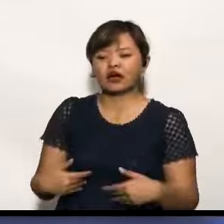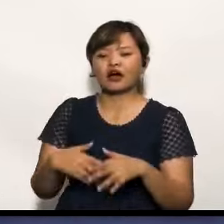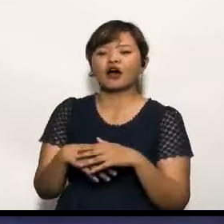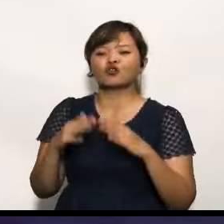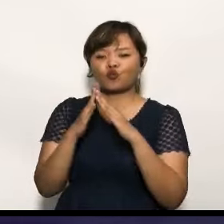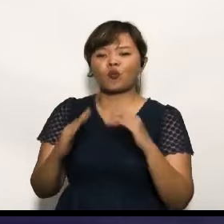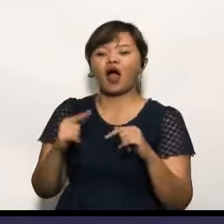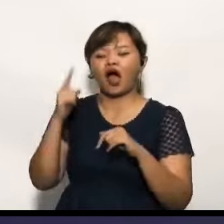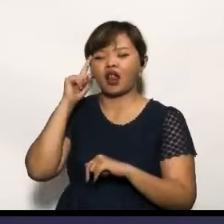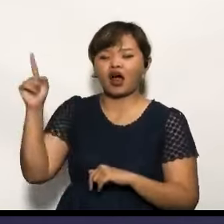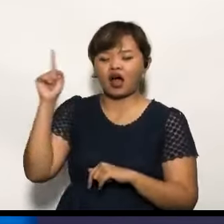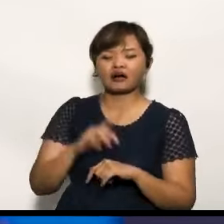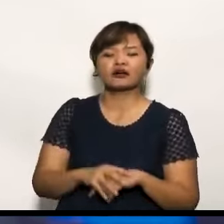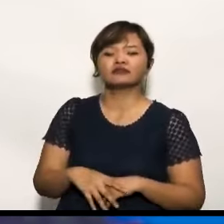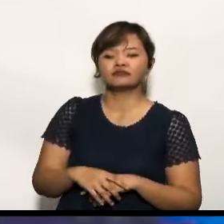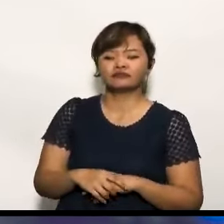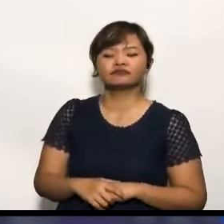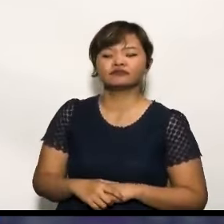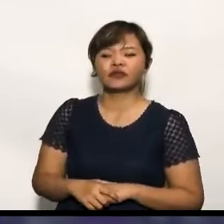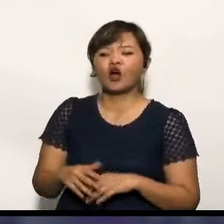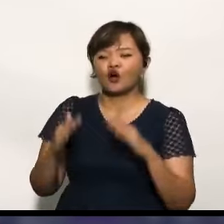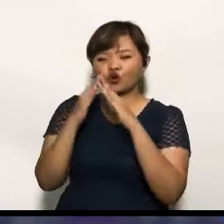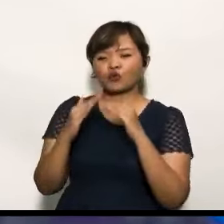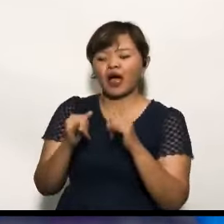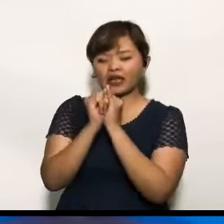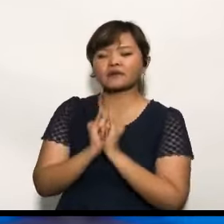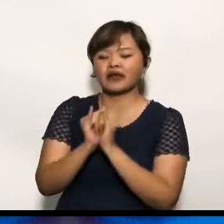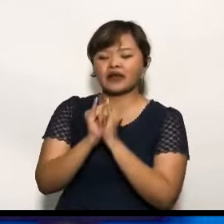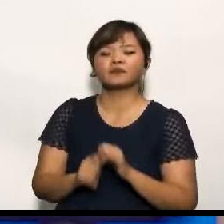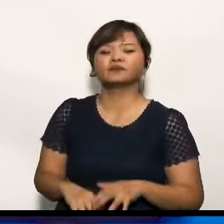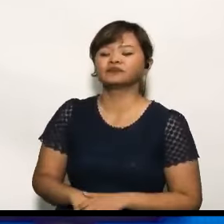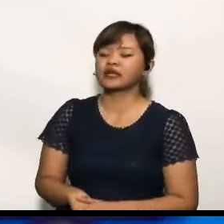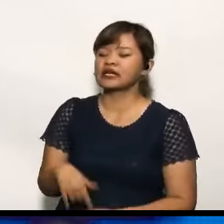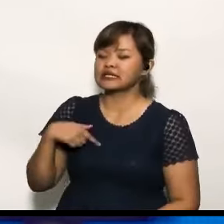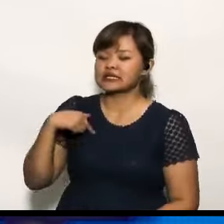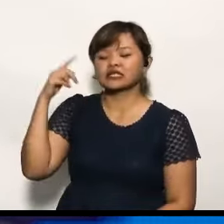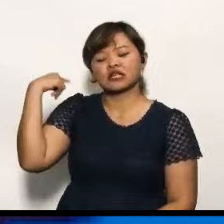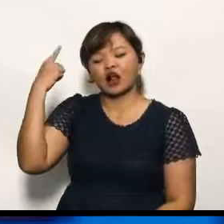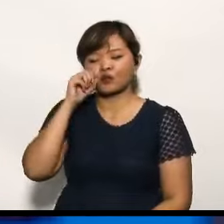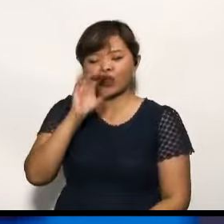Amin. Saya selalu bilang, buat saudara yang mau masuk dalam ministry,